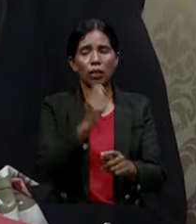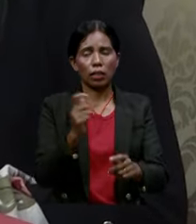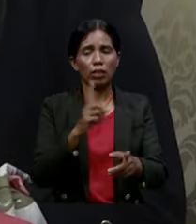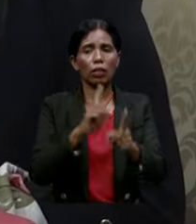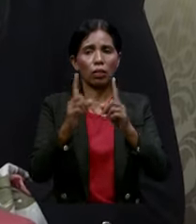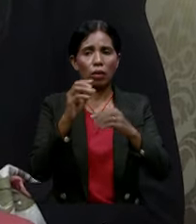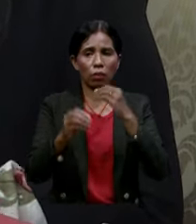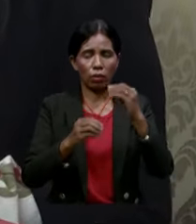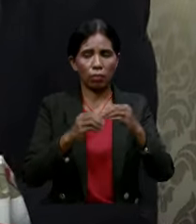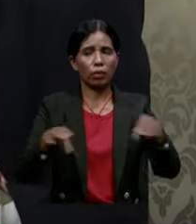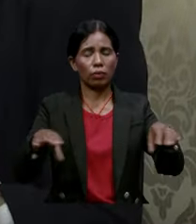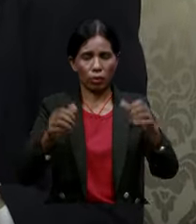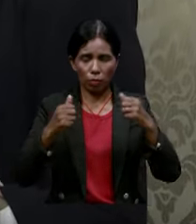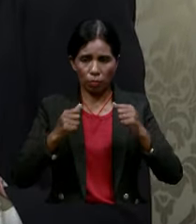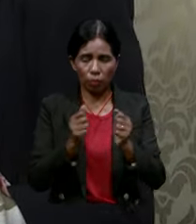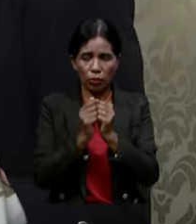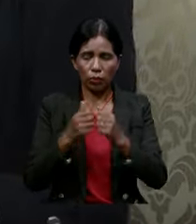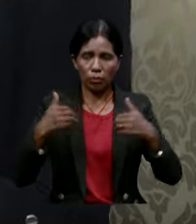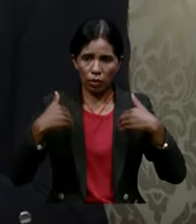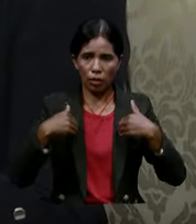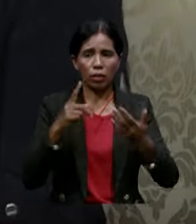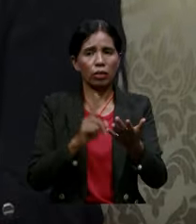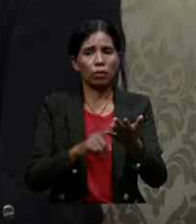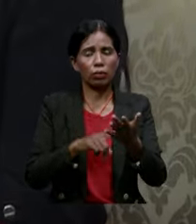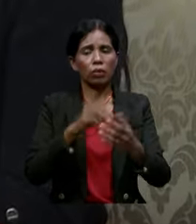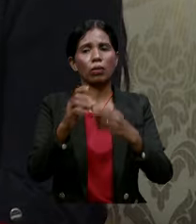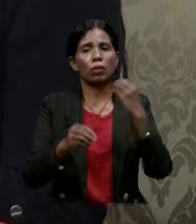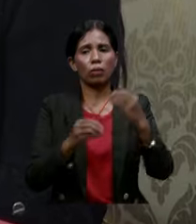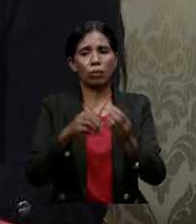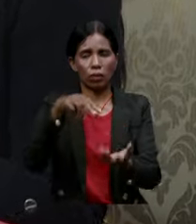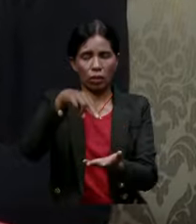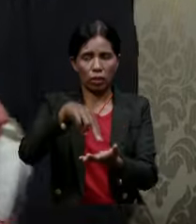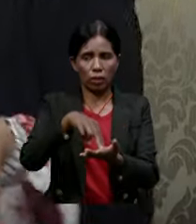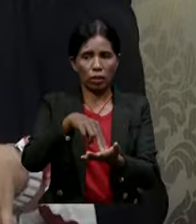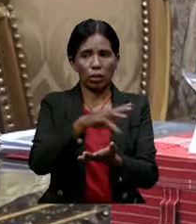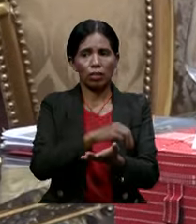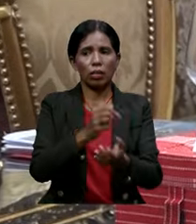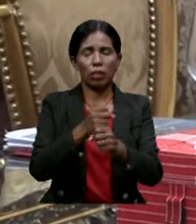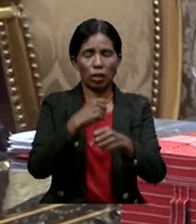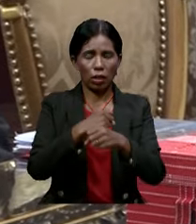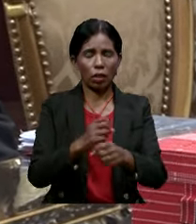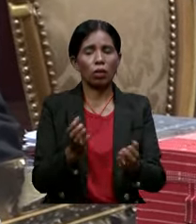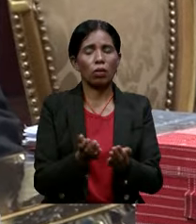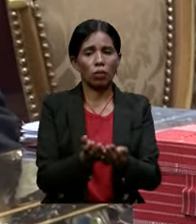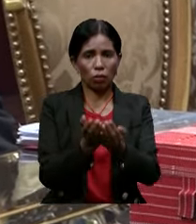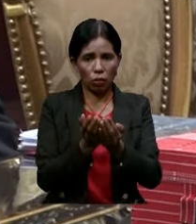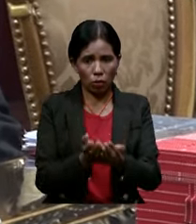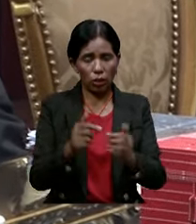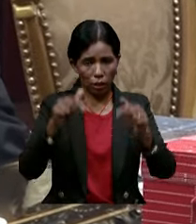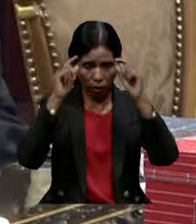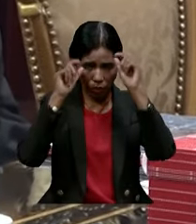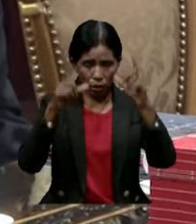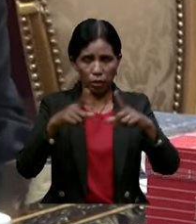kooperasaun nebe mak iha ona no mos diskuti konaba atu hari fabrika roh iha Timor Leste. Japão mos